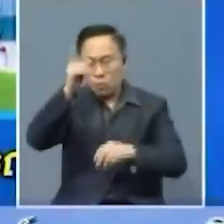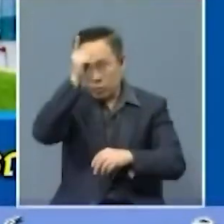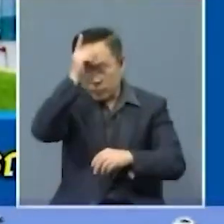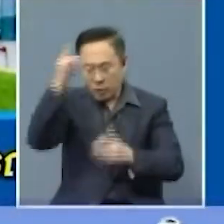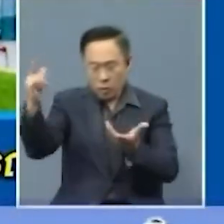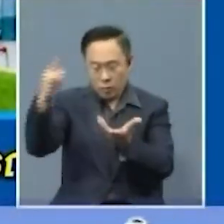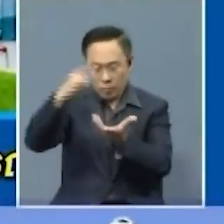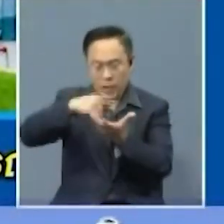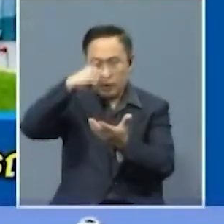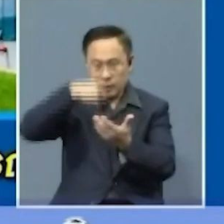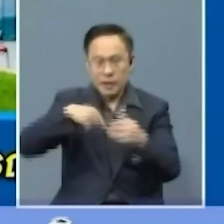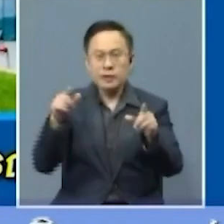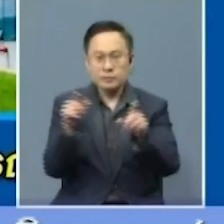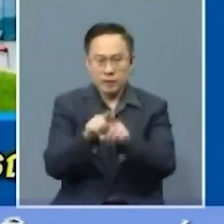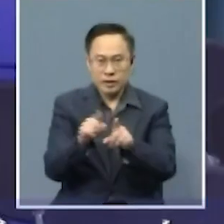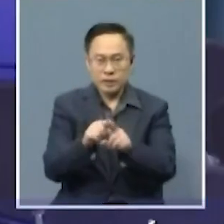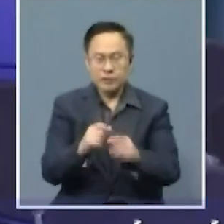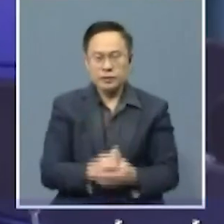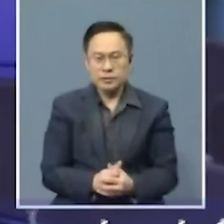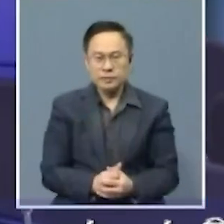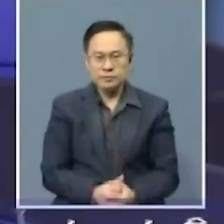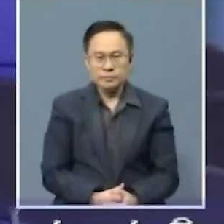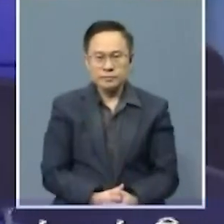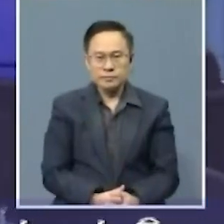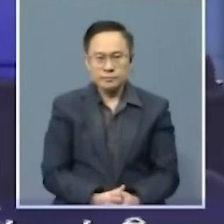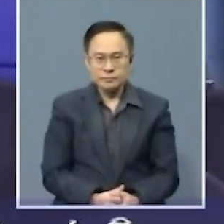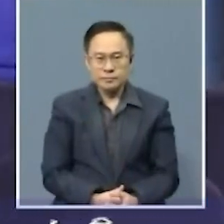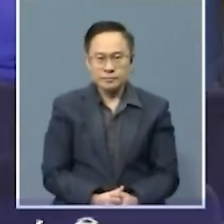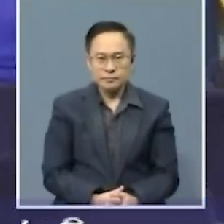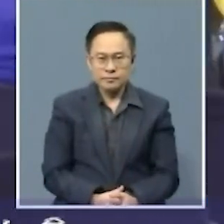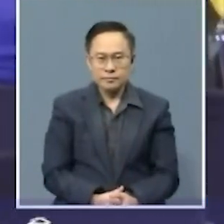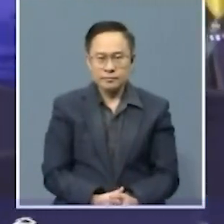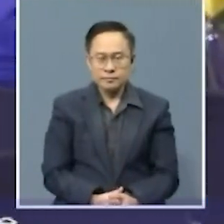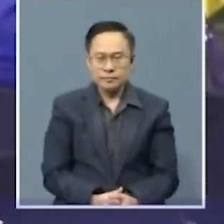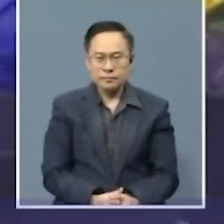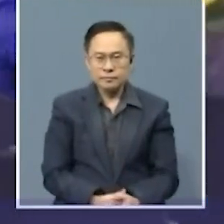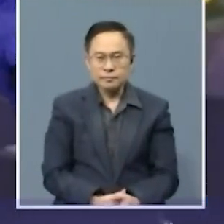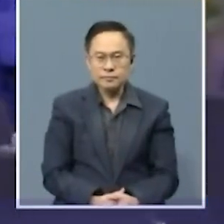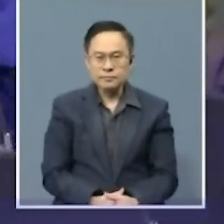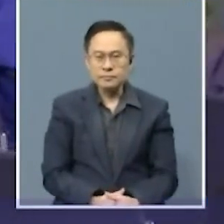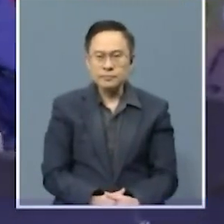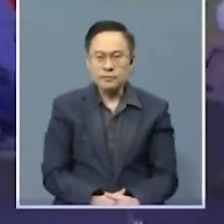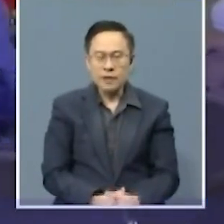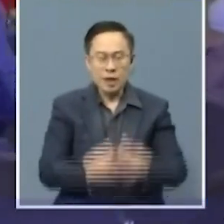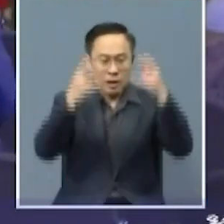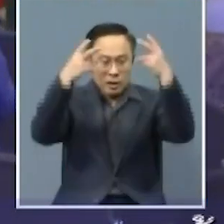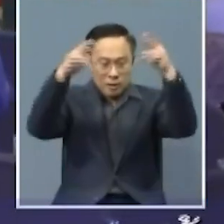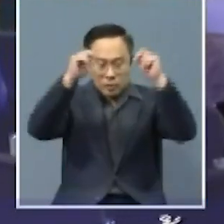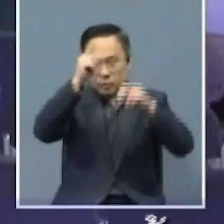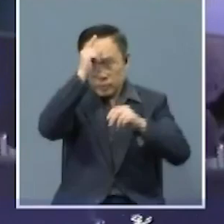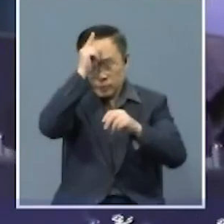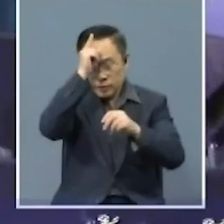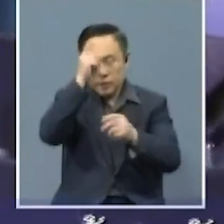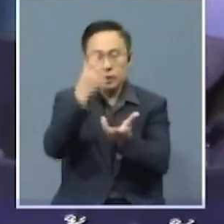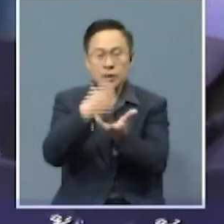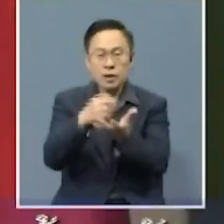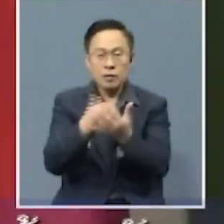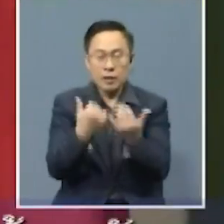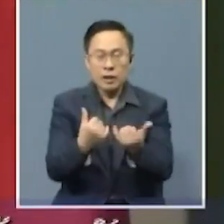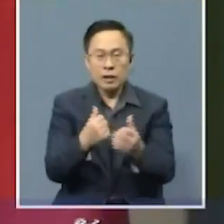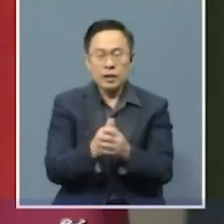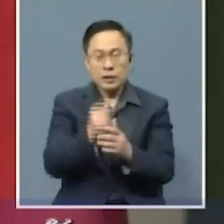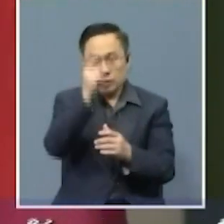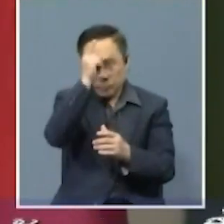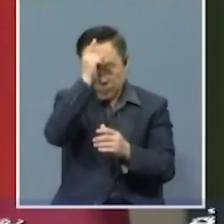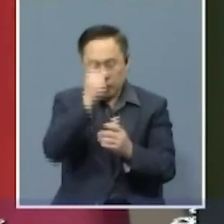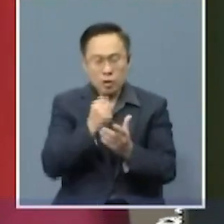การเดินทางเยือนประเทศไทยอย่างเป็นทางการในโอกาสต่อไปนายกเยอรมนีกล่าวว่าเยอรมนีให้